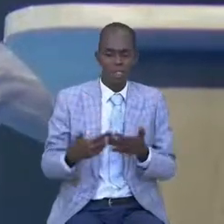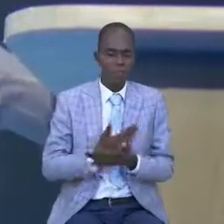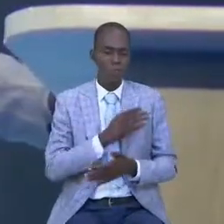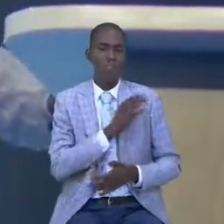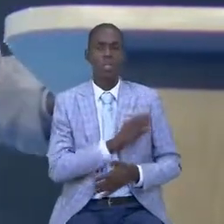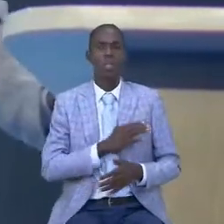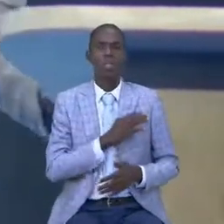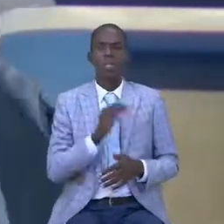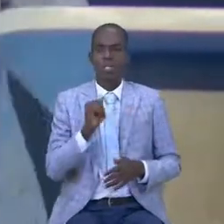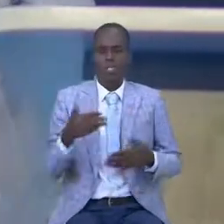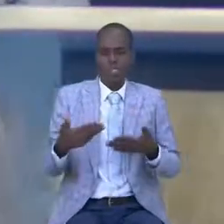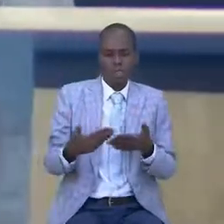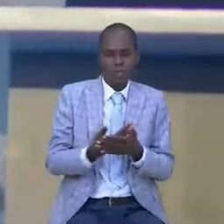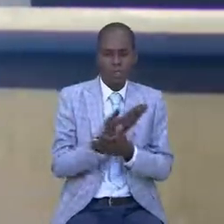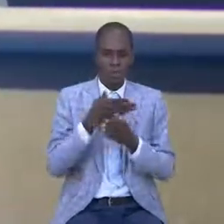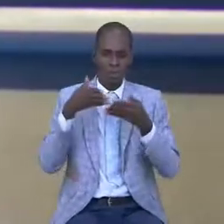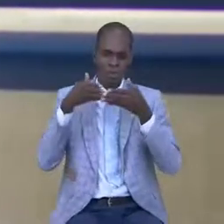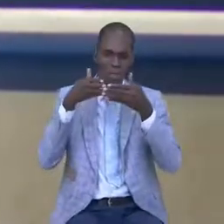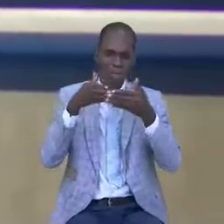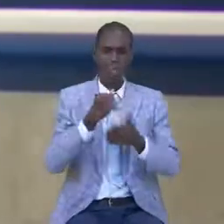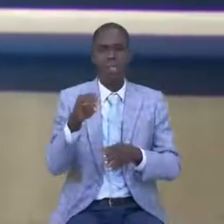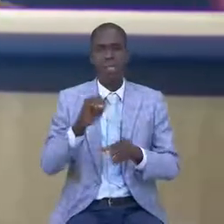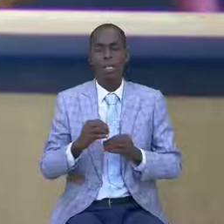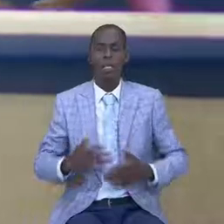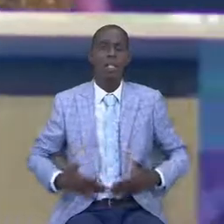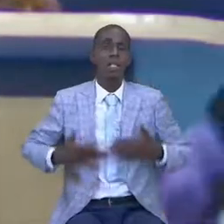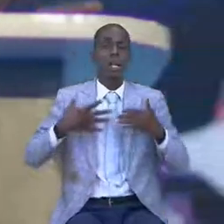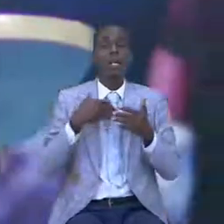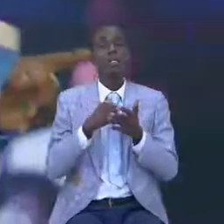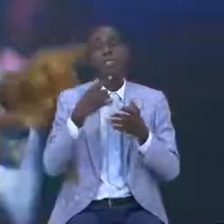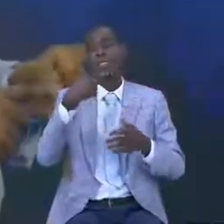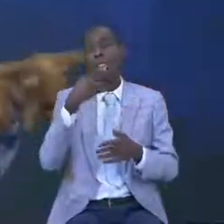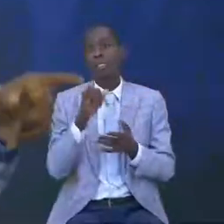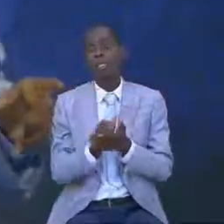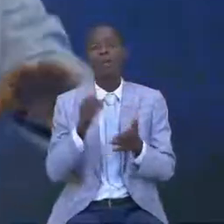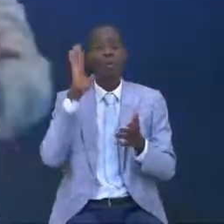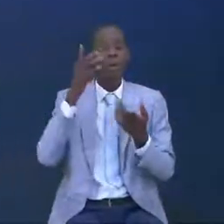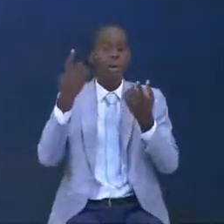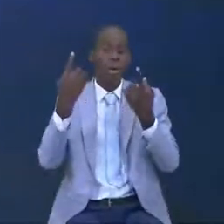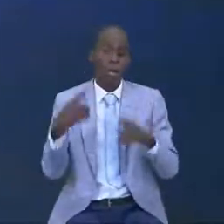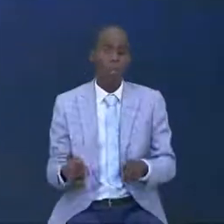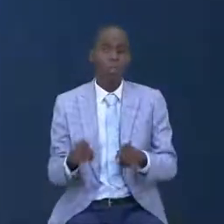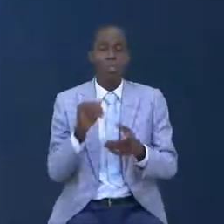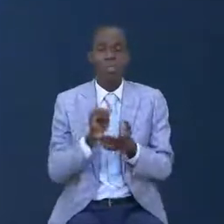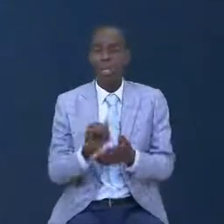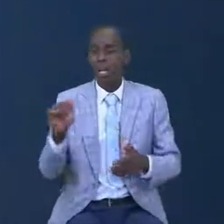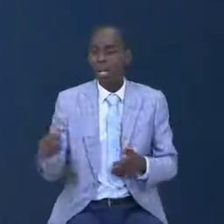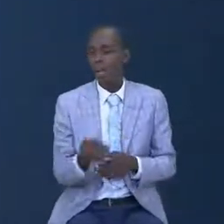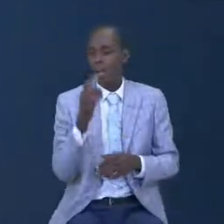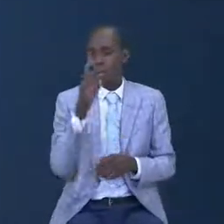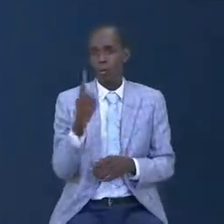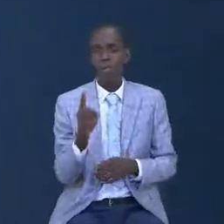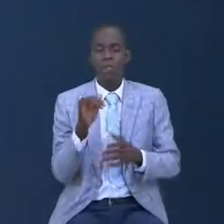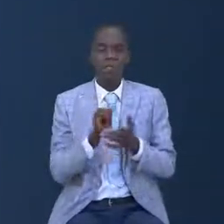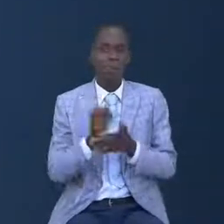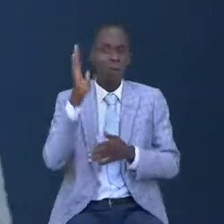nouvelle vie, un nouveau comportement, un nouveau caractère, une nouvelle orientation, direction dans la vie. Et